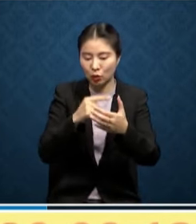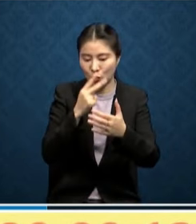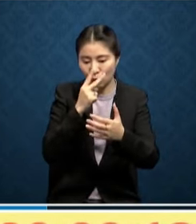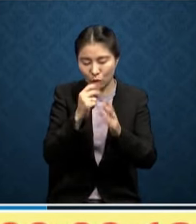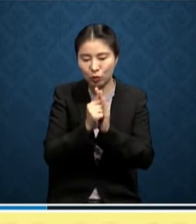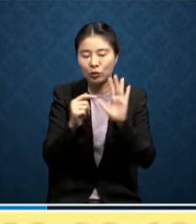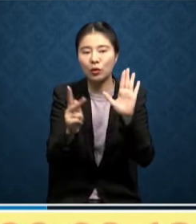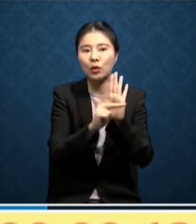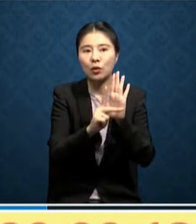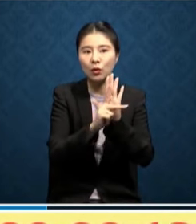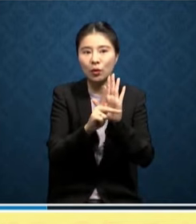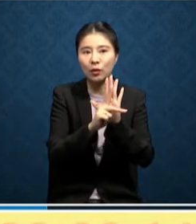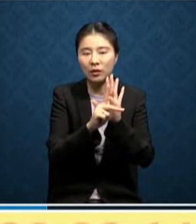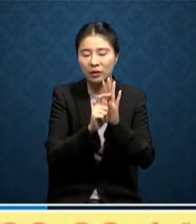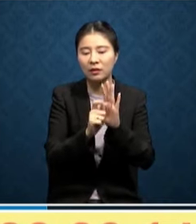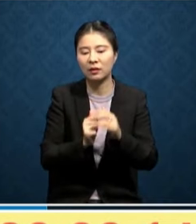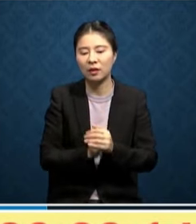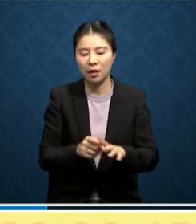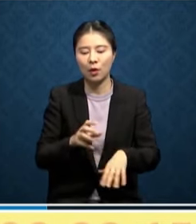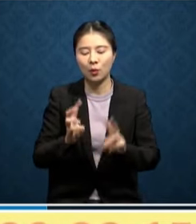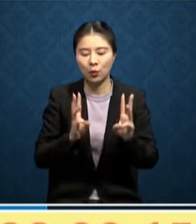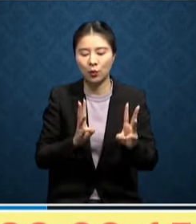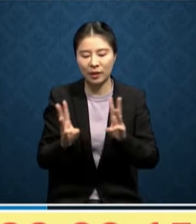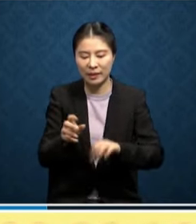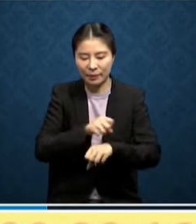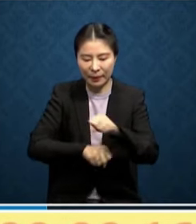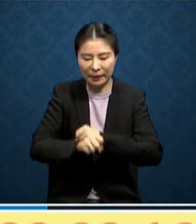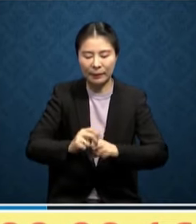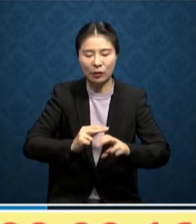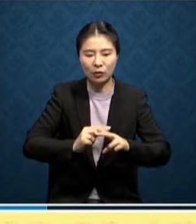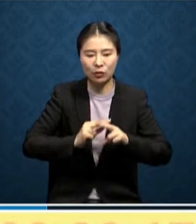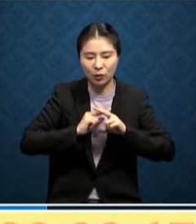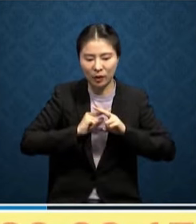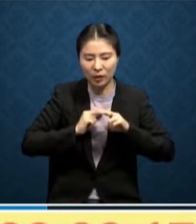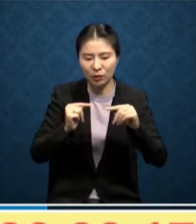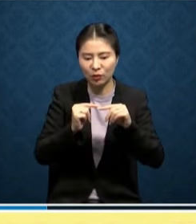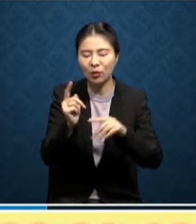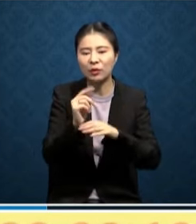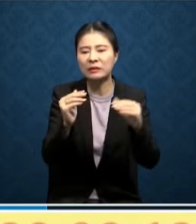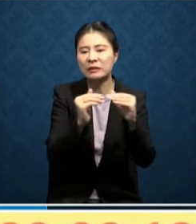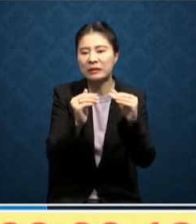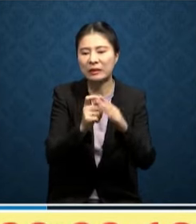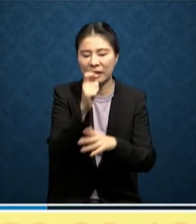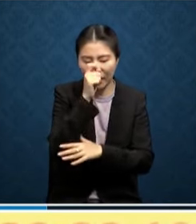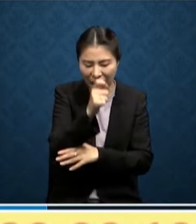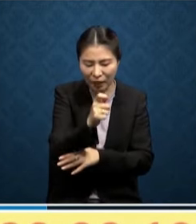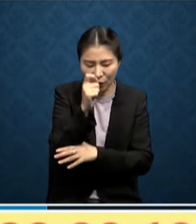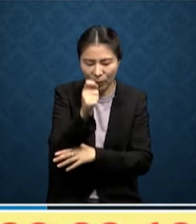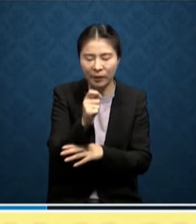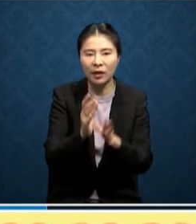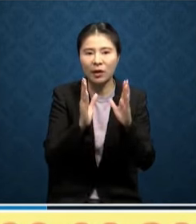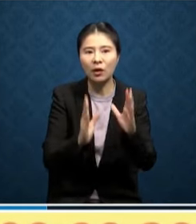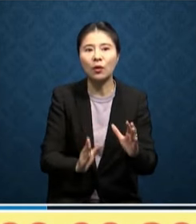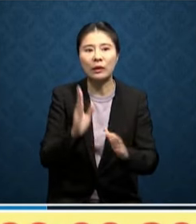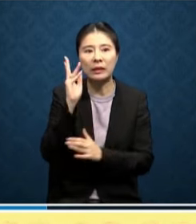ว่าวิธีการปฏิบัติตัวต่อต่อสื่อมวลชนนะฮะเราไม่ได้ต้องการที่จะมีอภิสิทธิ์ชนเหนือใครนะฮะแต่ว่าสิ่งหนึ่งที่